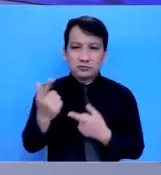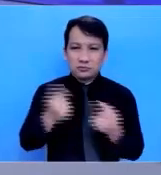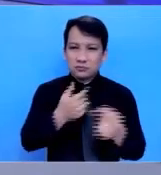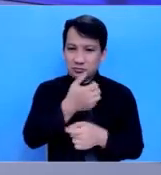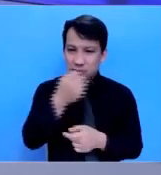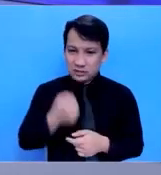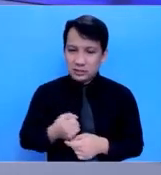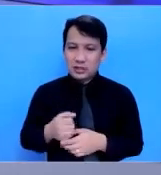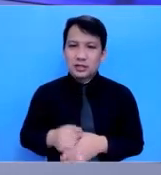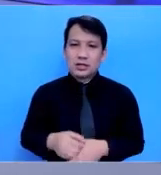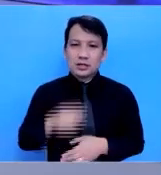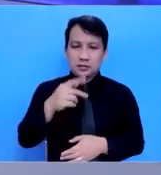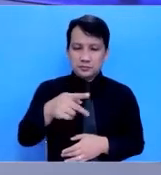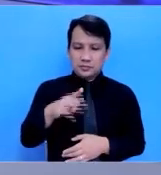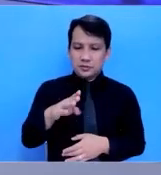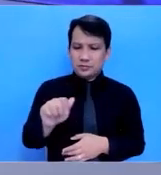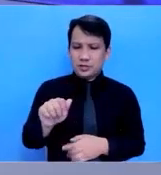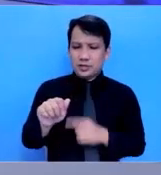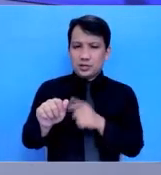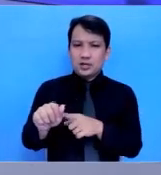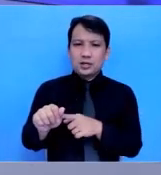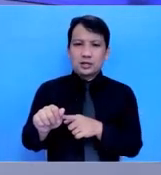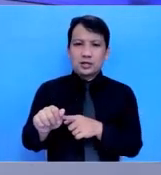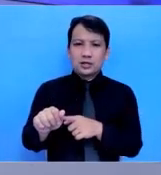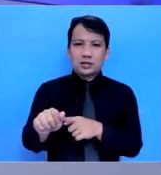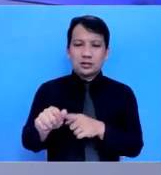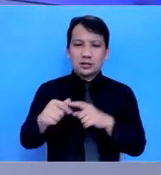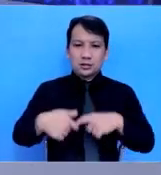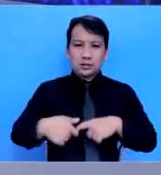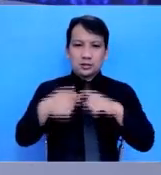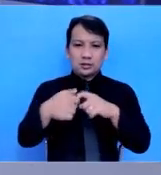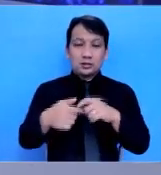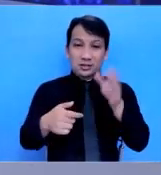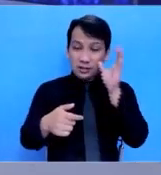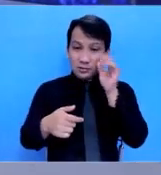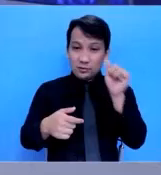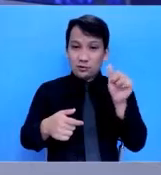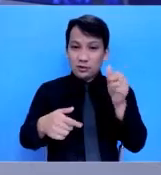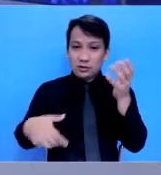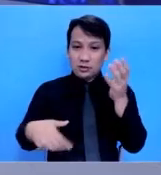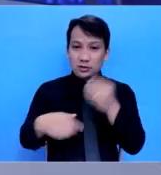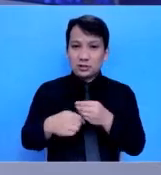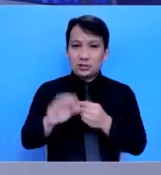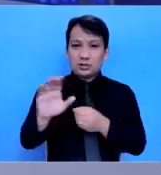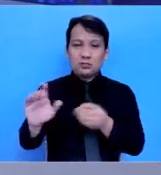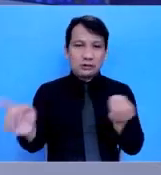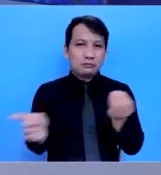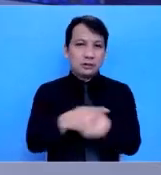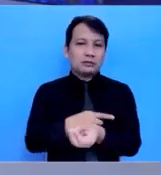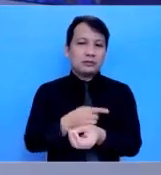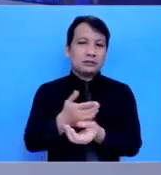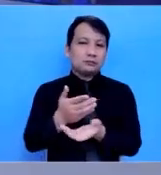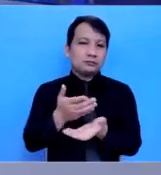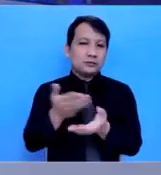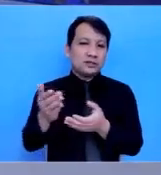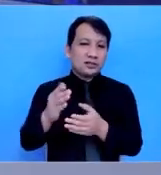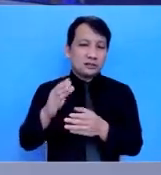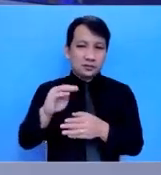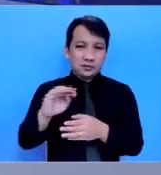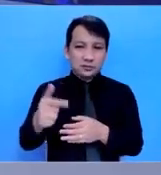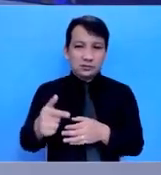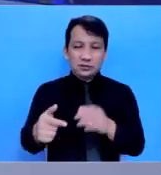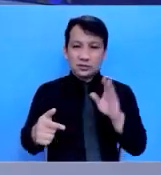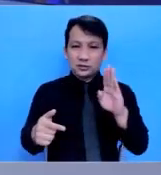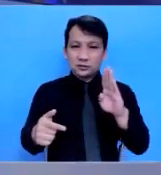Sa PBA naman, pinagmulta at sinuspende si Calvin Abueva kasunod ng kanyang ejection sa laro ng Magnolia kontra Barangay Ginebra noong